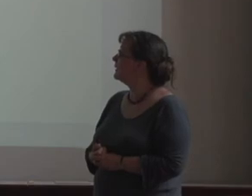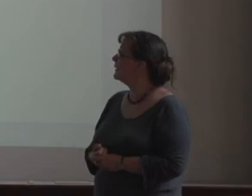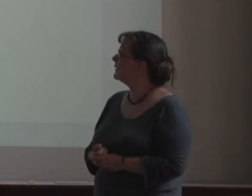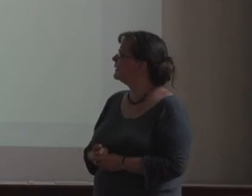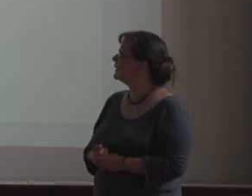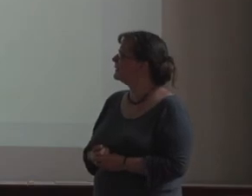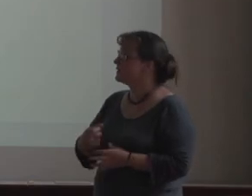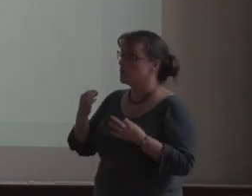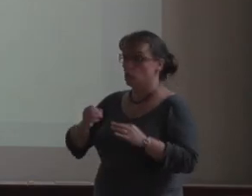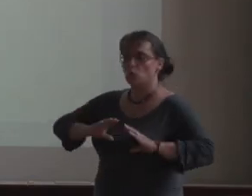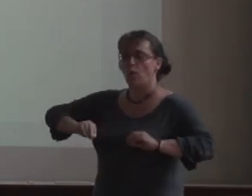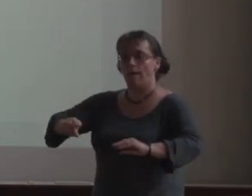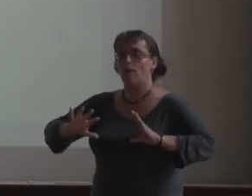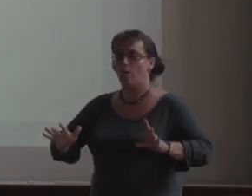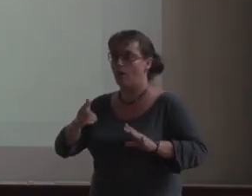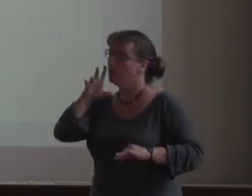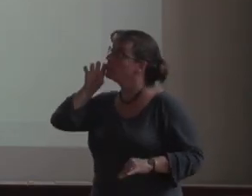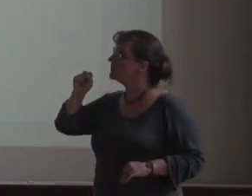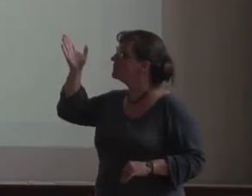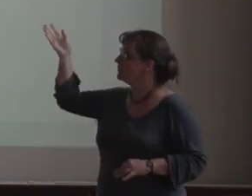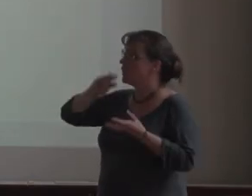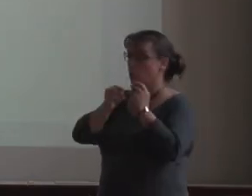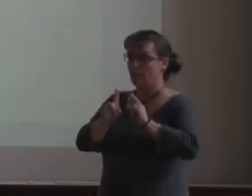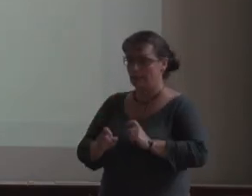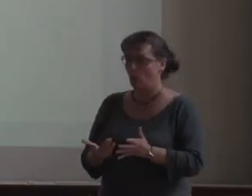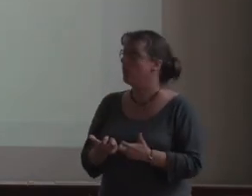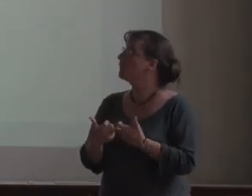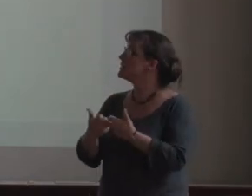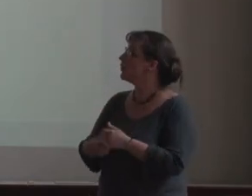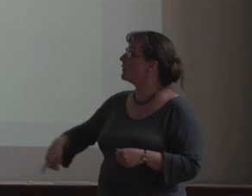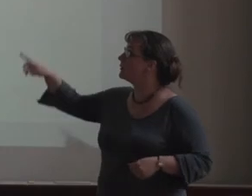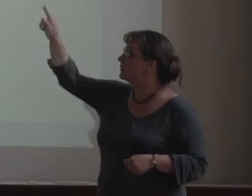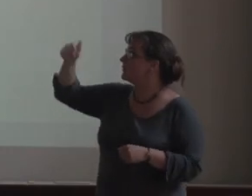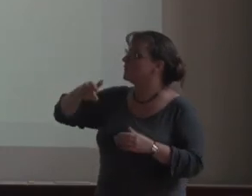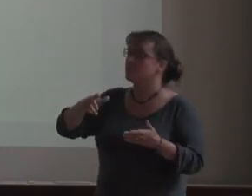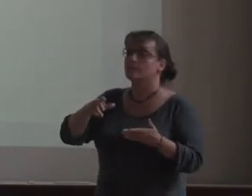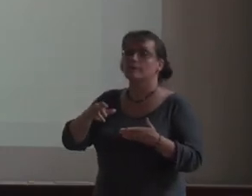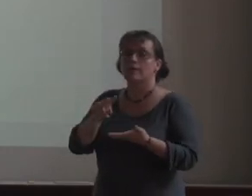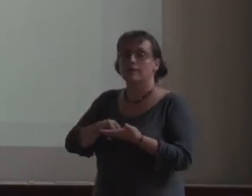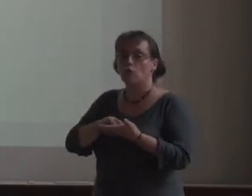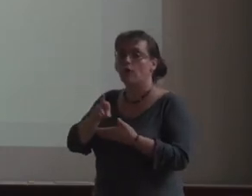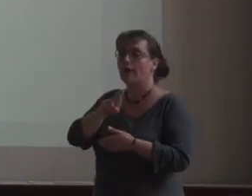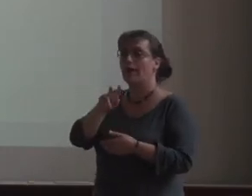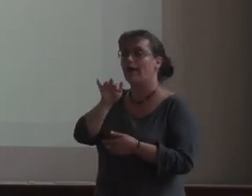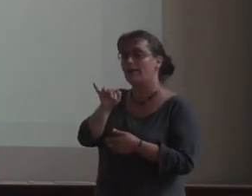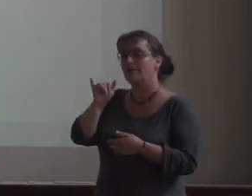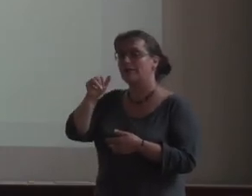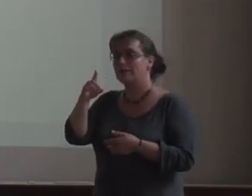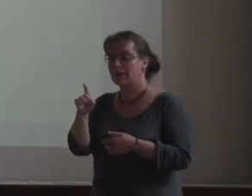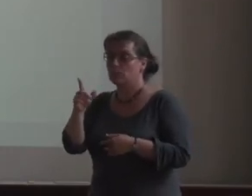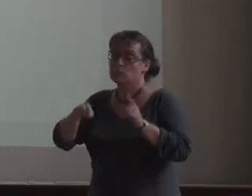ce genre de problématique. Le lecteur RFID, donc selon les modèles, on va avoir de l'USB ou du port